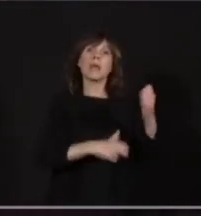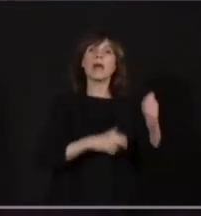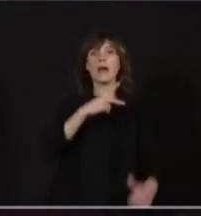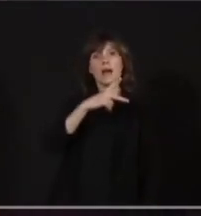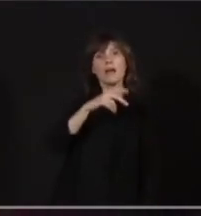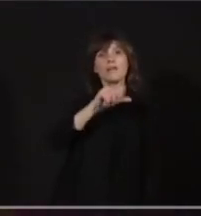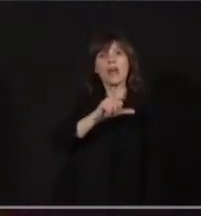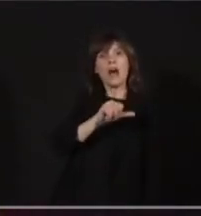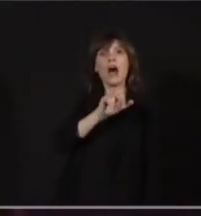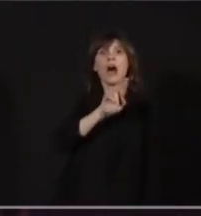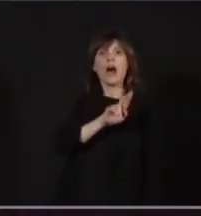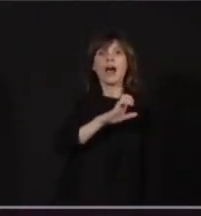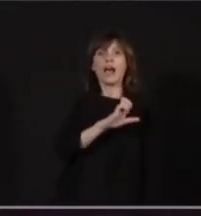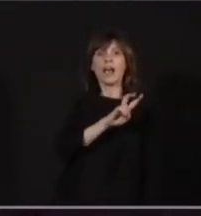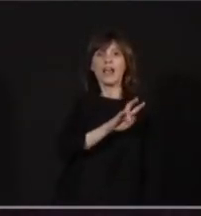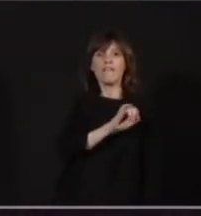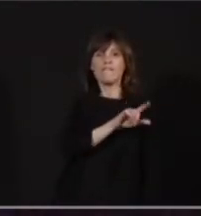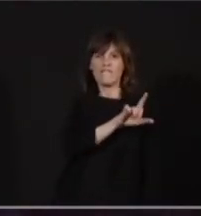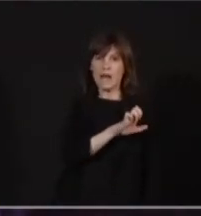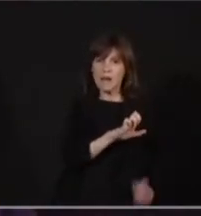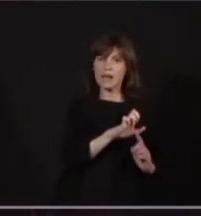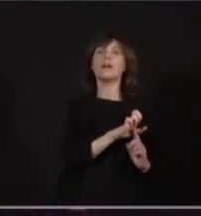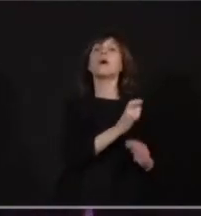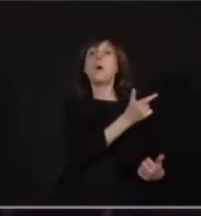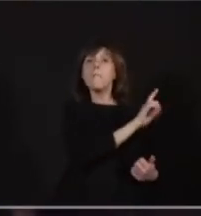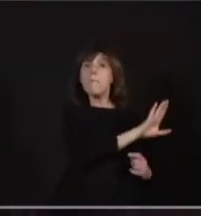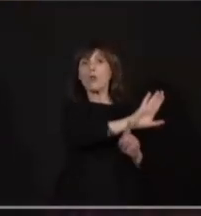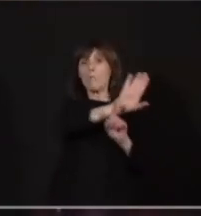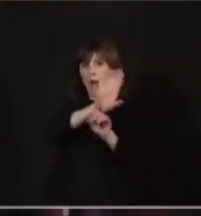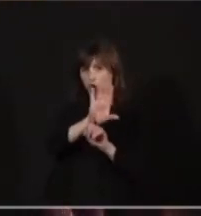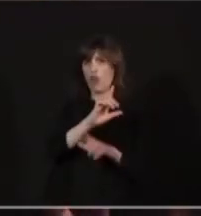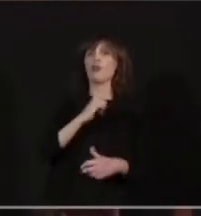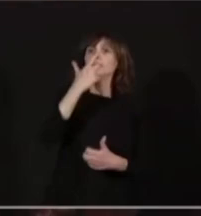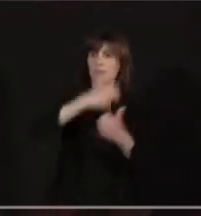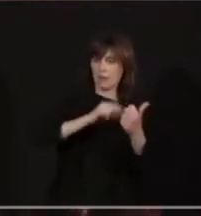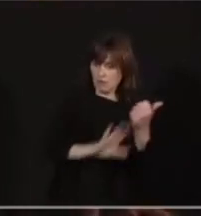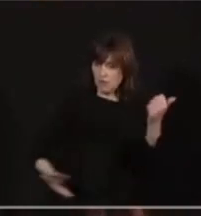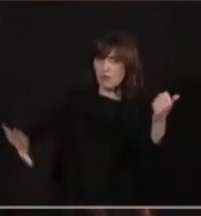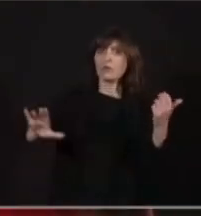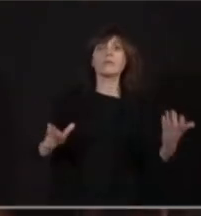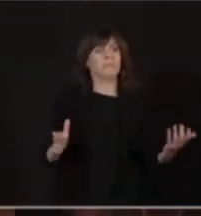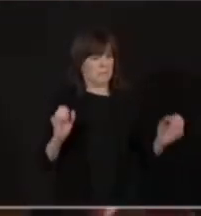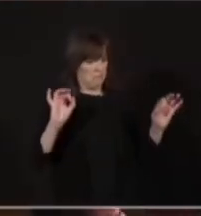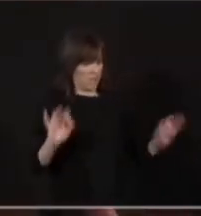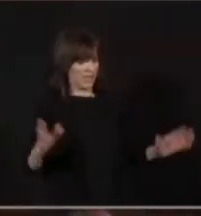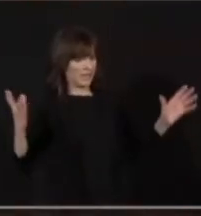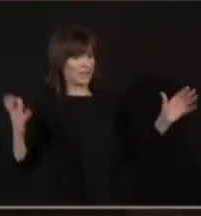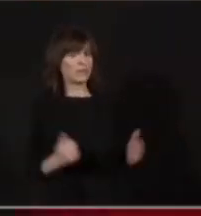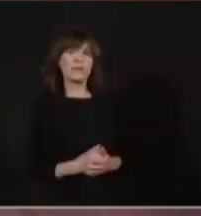Pierre Daréville des Bouches-du-Rhône, notre porte-parole, et qui est l'image